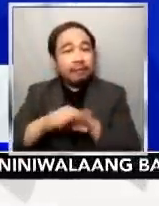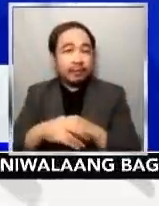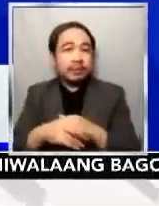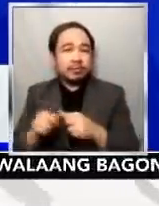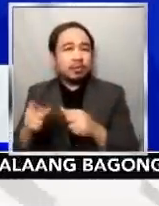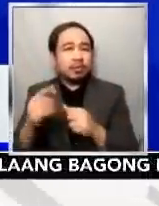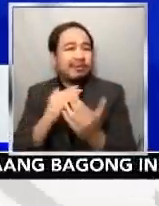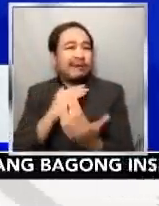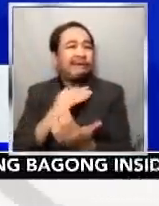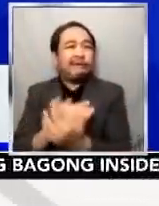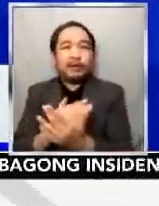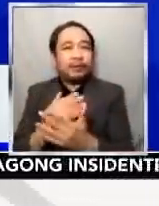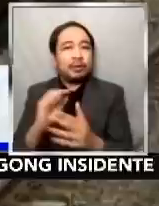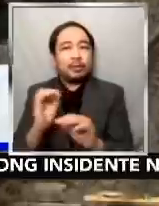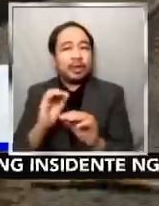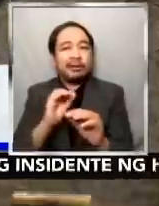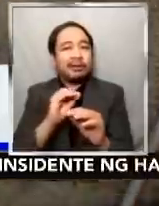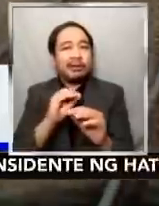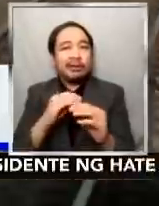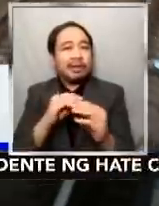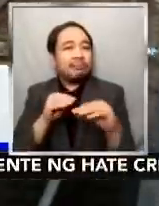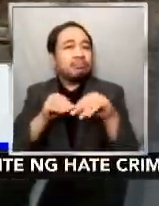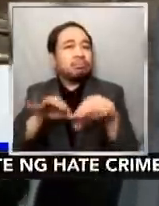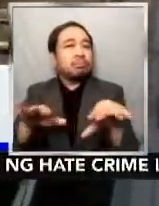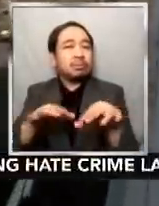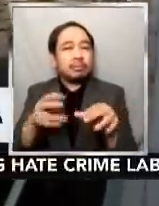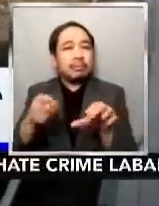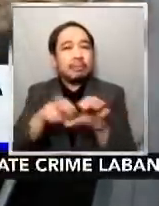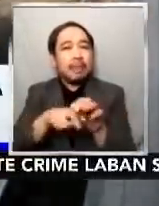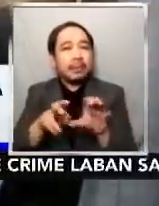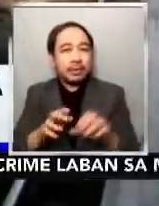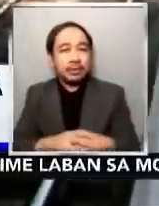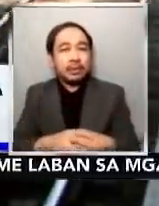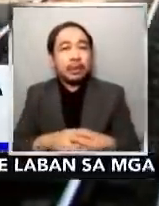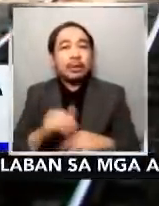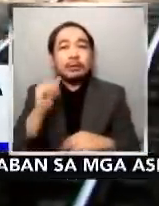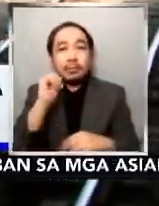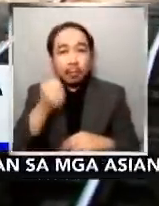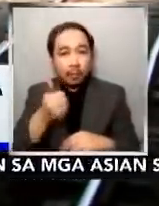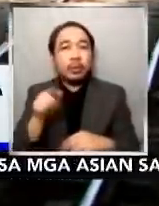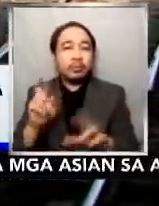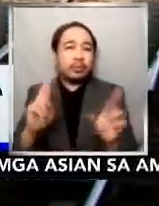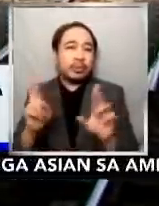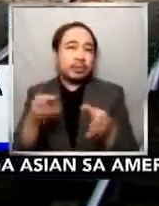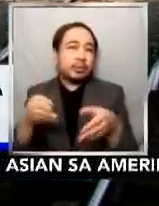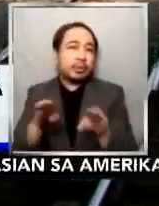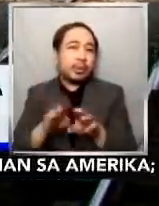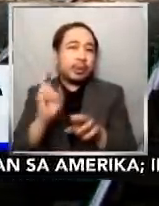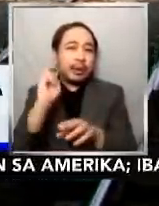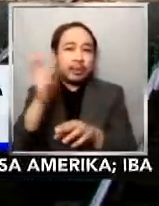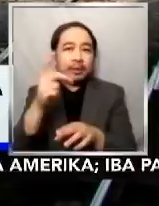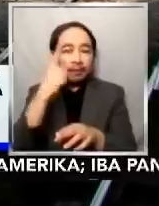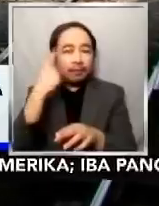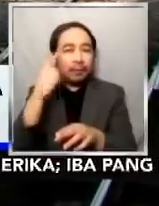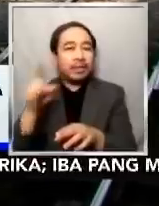absolutely walang contact sa passengers. Bukas naman nakatakdang magsara ang LRT para sa scheduled maintenance nito.